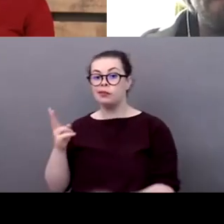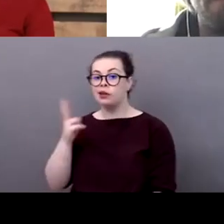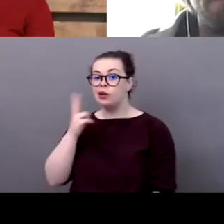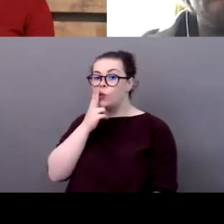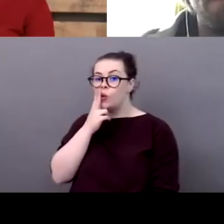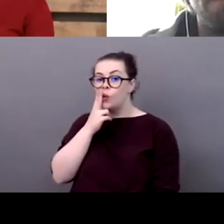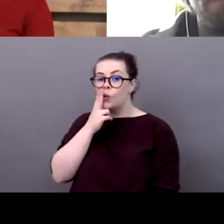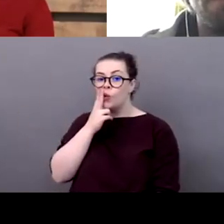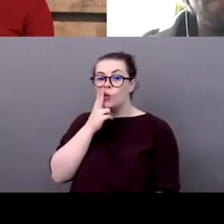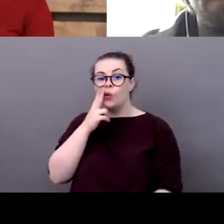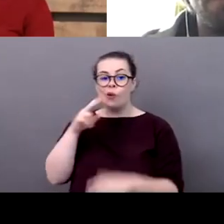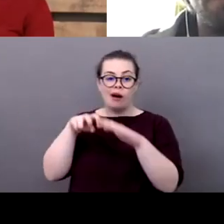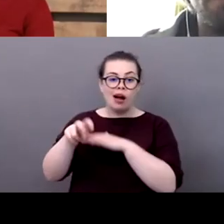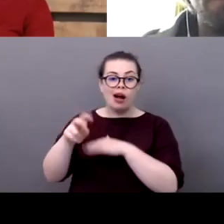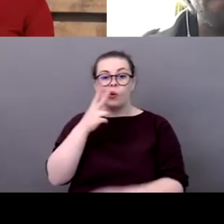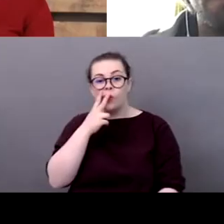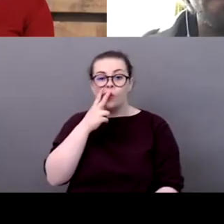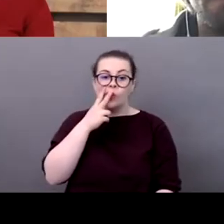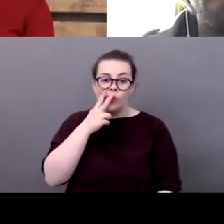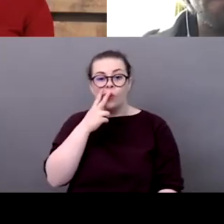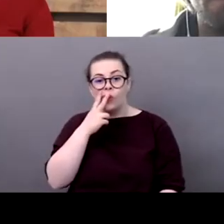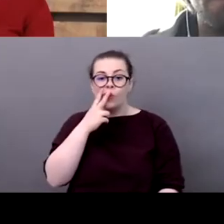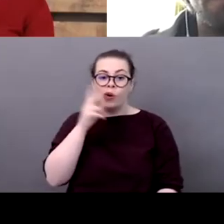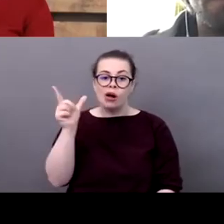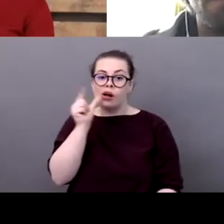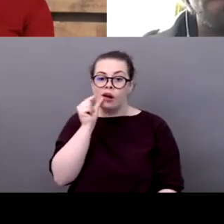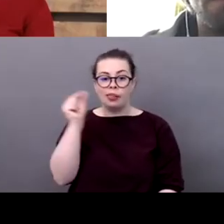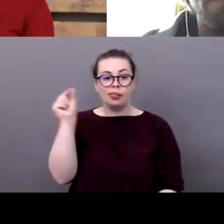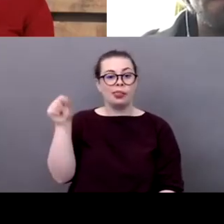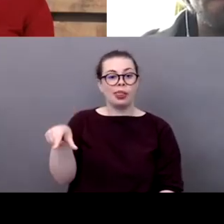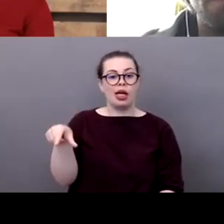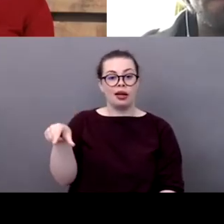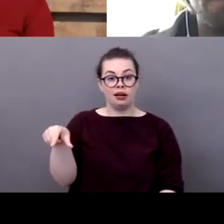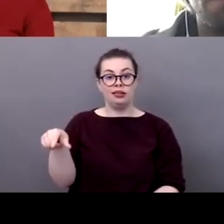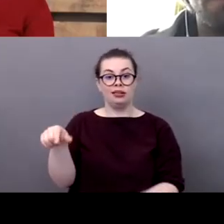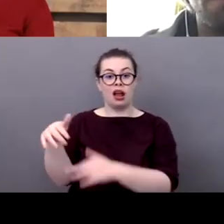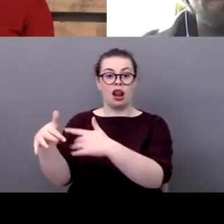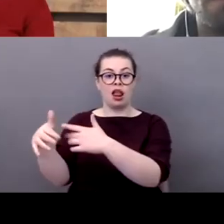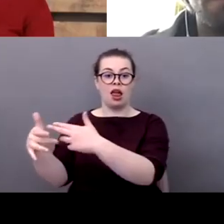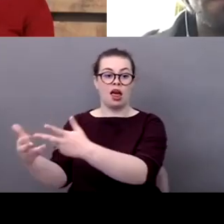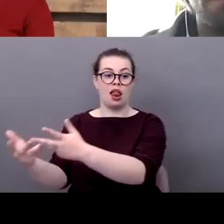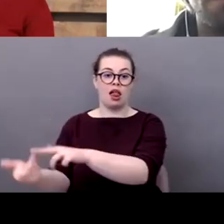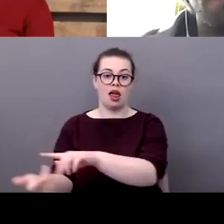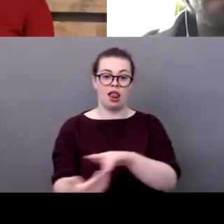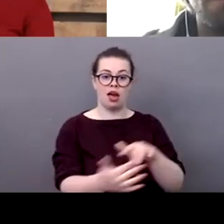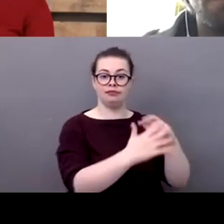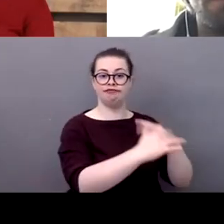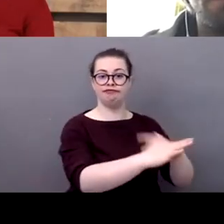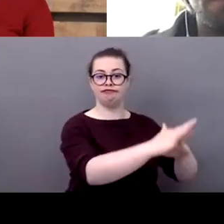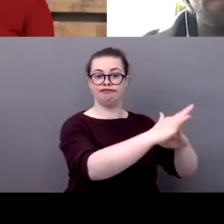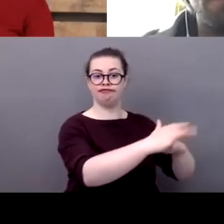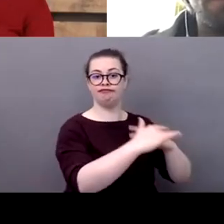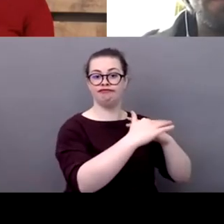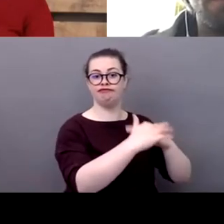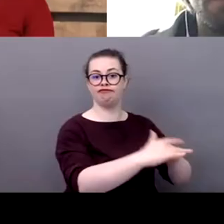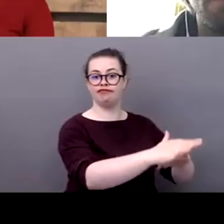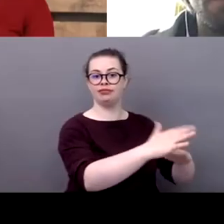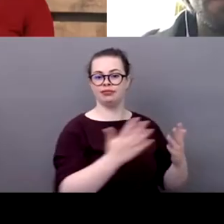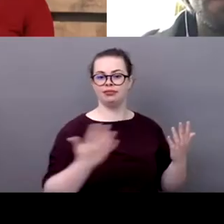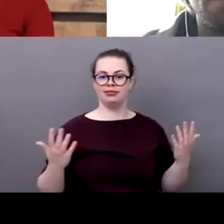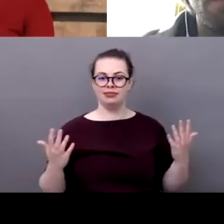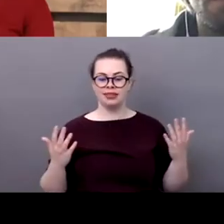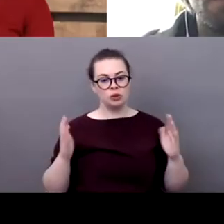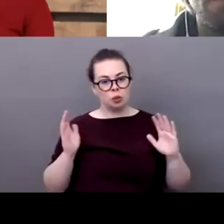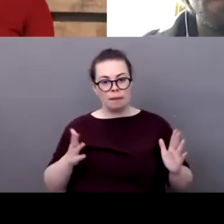responsables, les associations, les ONG, les organisateurs, et puis les politiques à tous les niveaux, évidemment, pas seulement européens, qui prennent